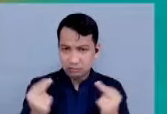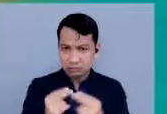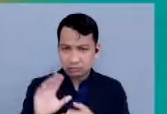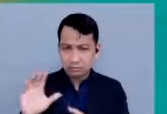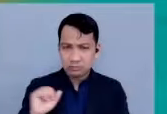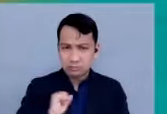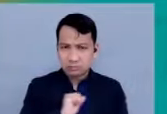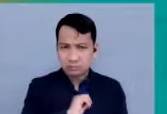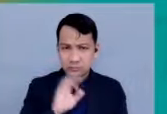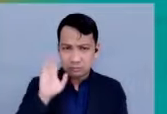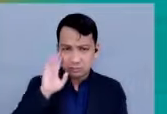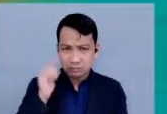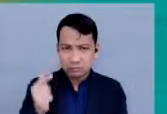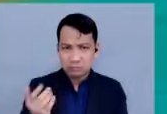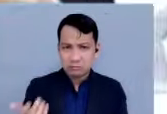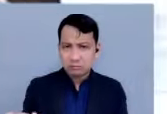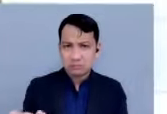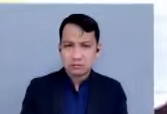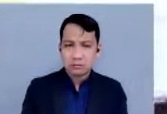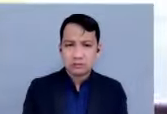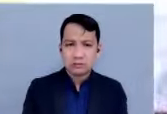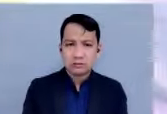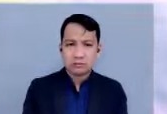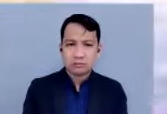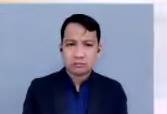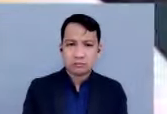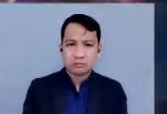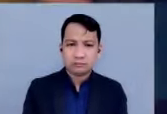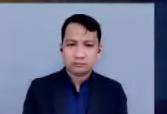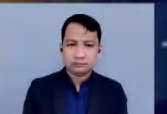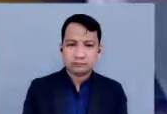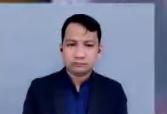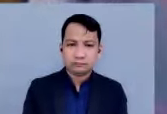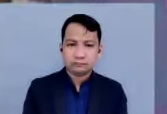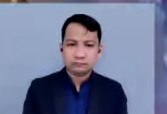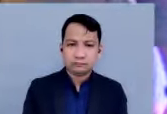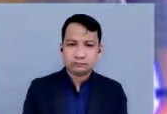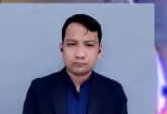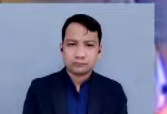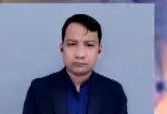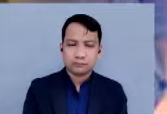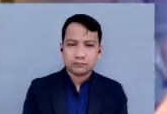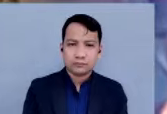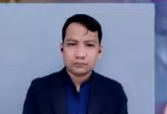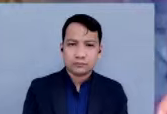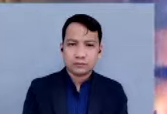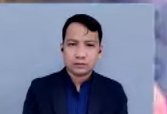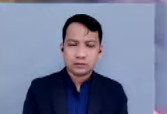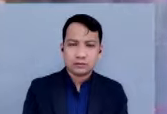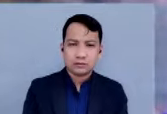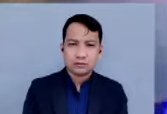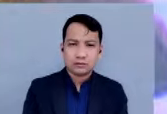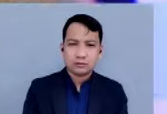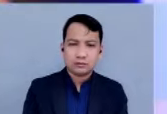Bonggo? Ano po ito, no? Yung coverage po ng documents namin ay from